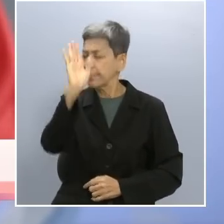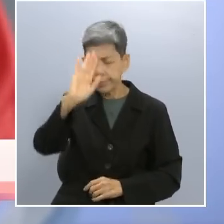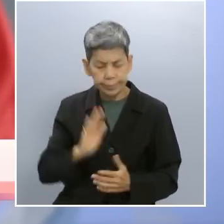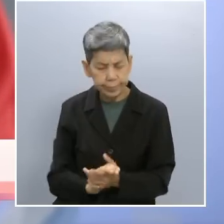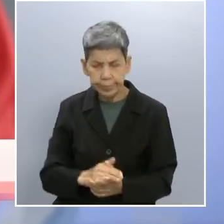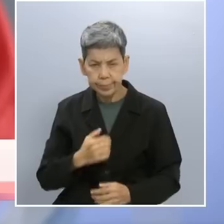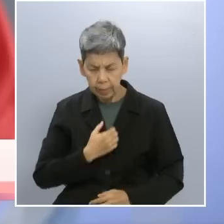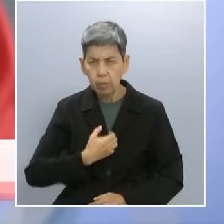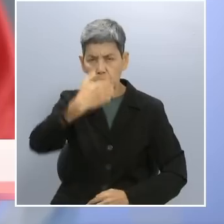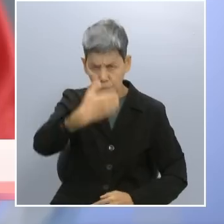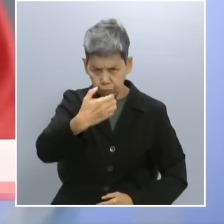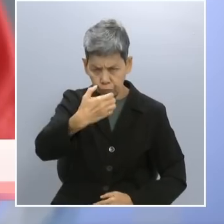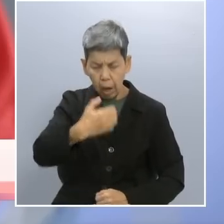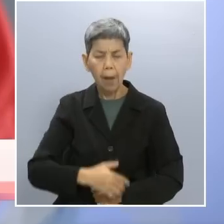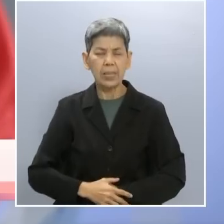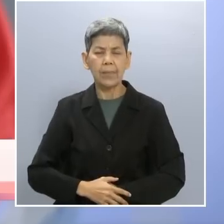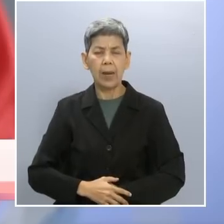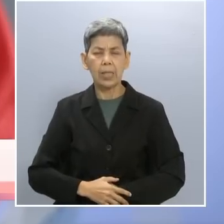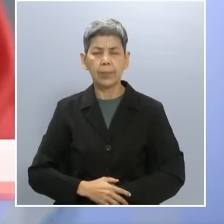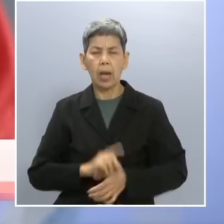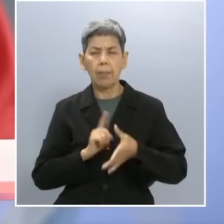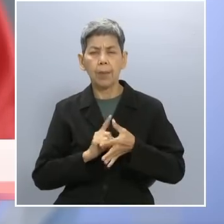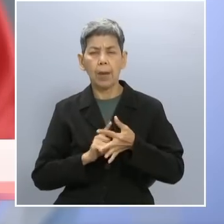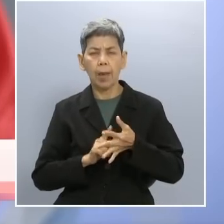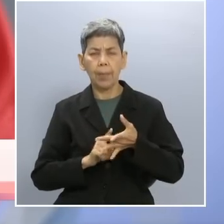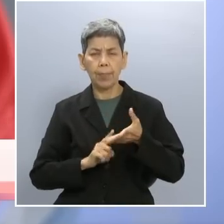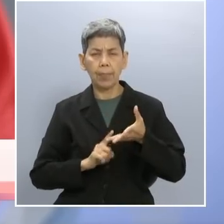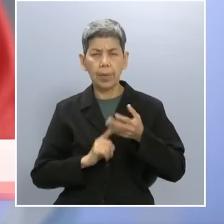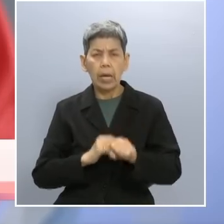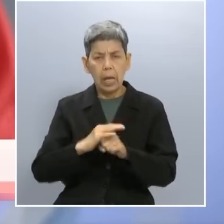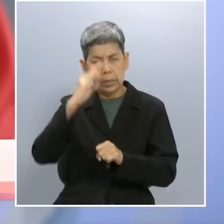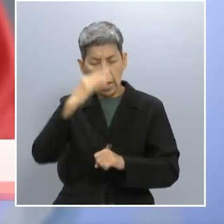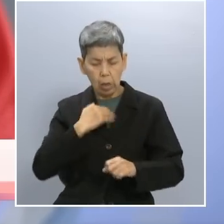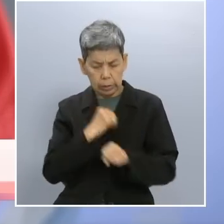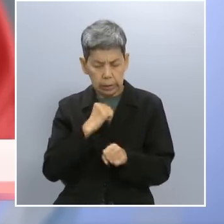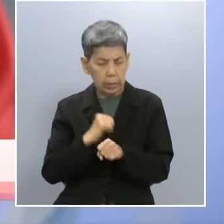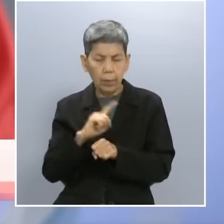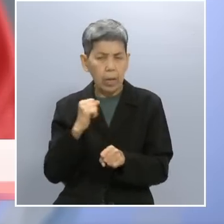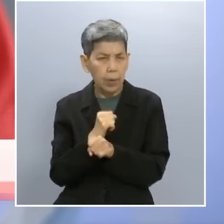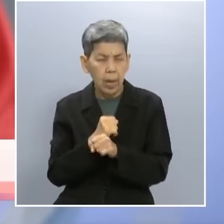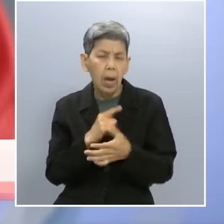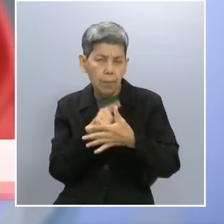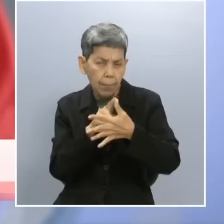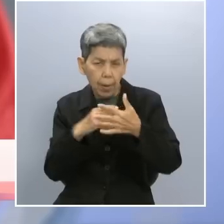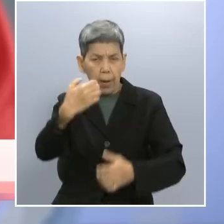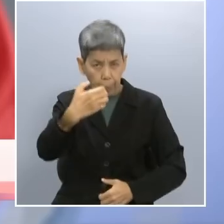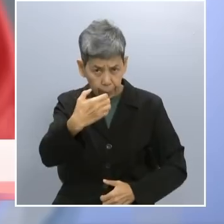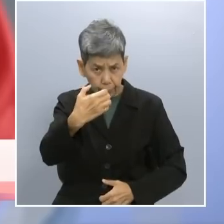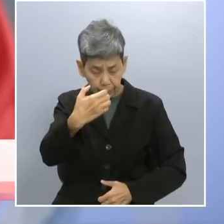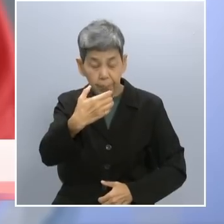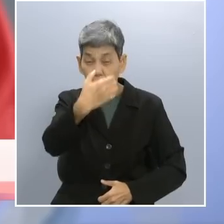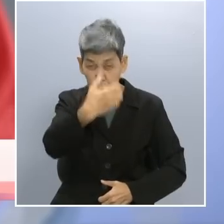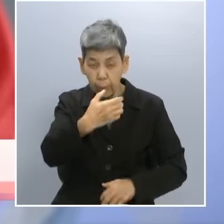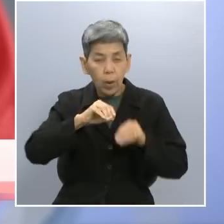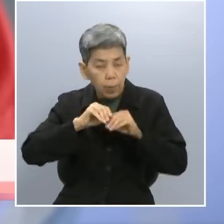เดี๋ยวอัดคลิปส่งมาให้ดูเลยว่าระเบียบของข้าราชการหรือทหารที่จะกลบเป็นอยู่เนี่ยมันเป็นยังไงแล้วก็อัดคลิปเนี้ย